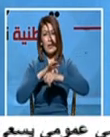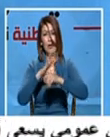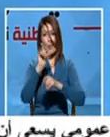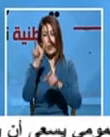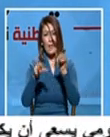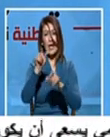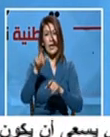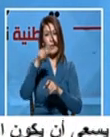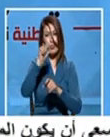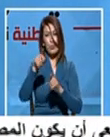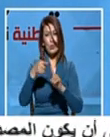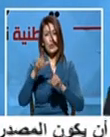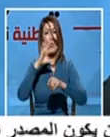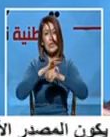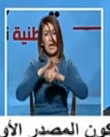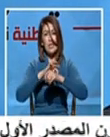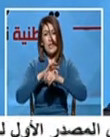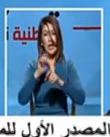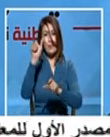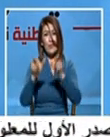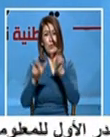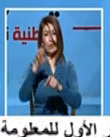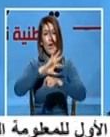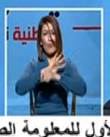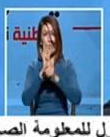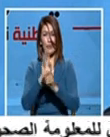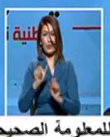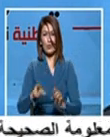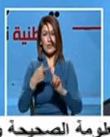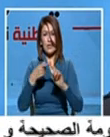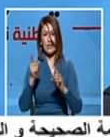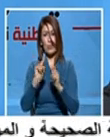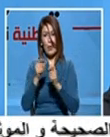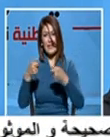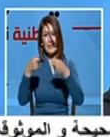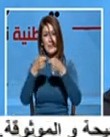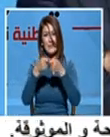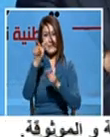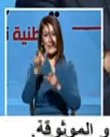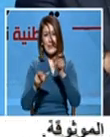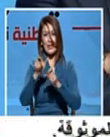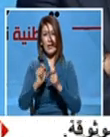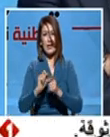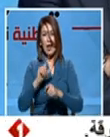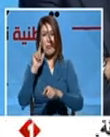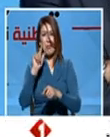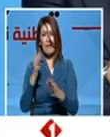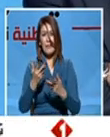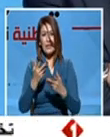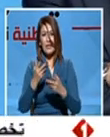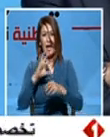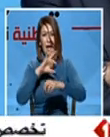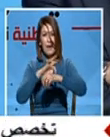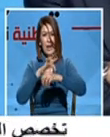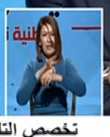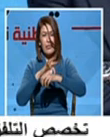الخدمات الاساسيه بخلاف الامراض المزمنه، فما زادة أمراض الغير السارية، فما التلقيح،